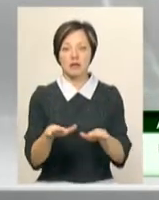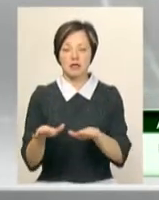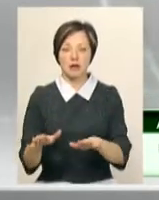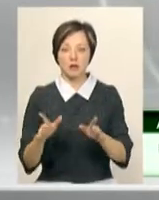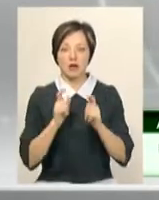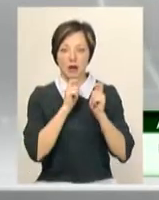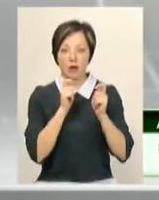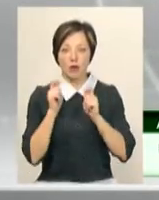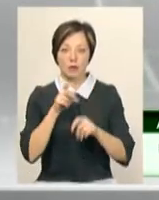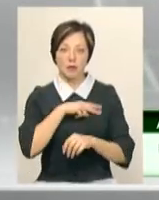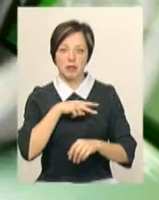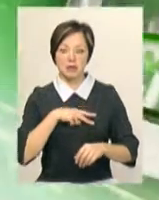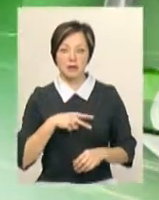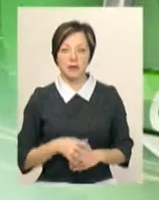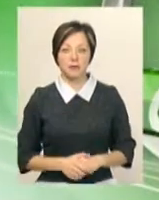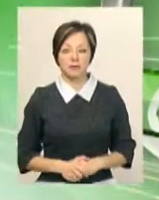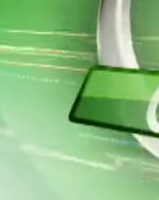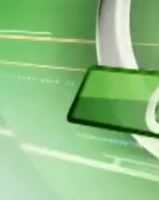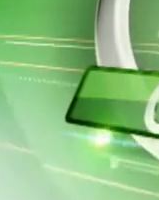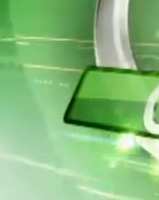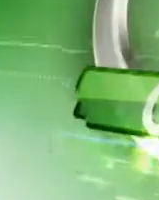будуть нагороджені призами.